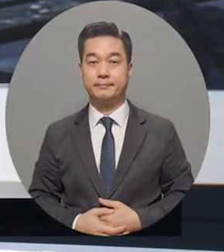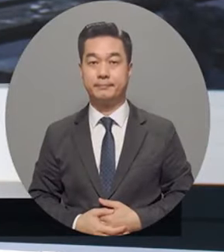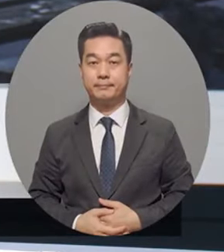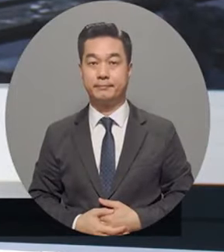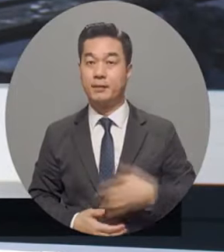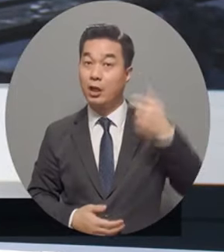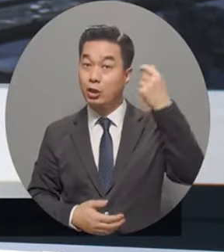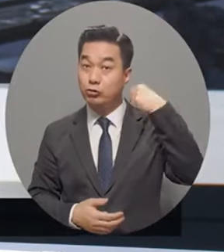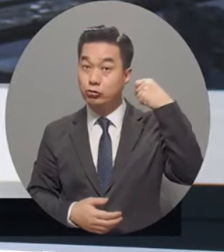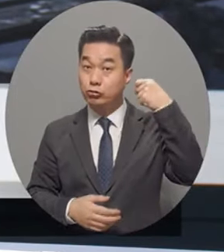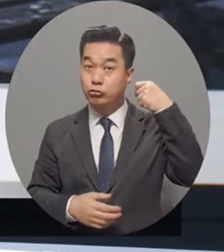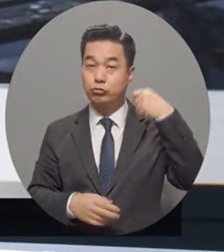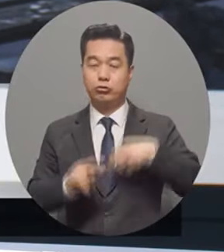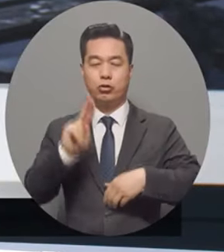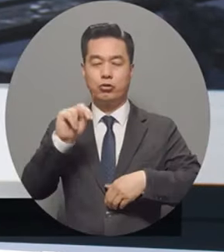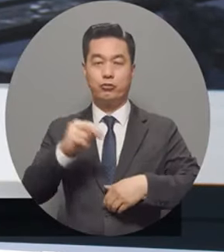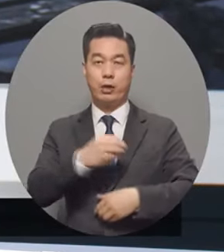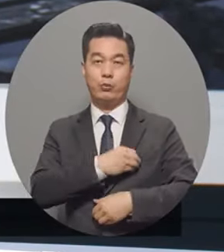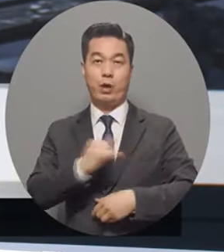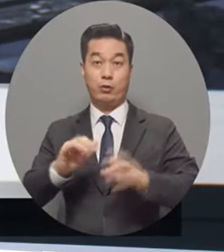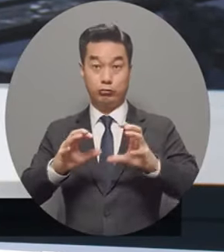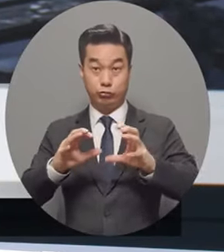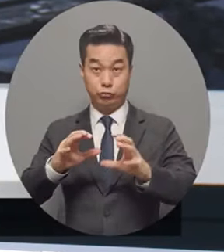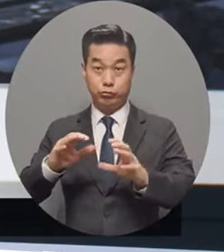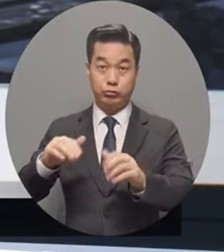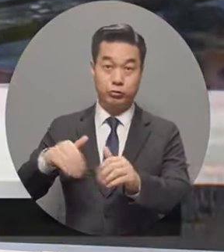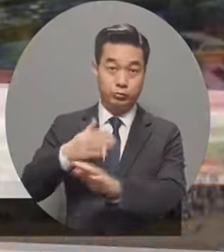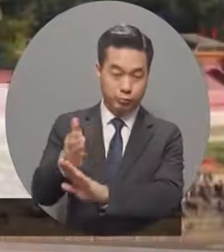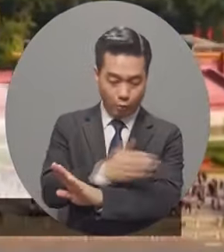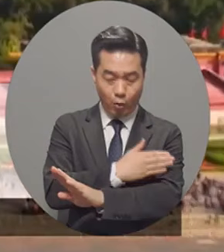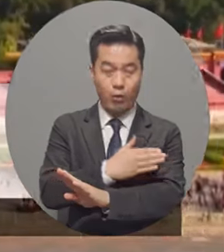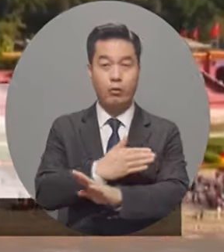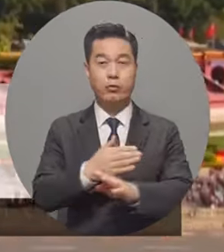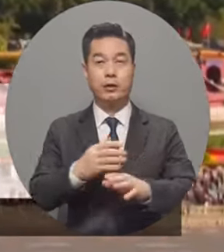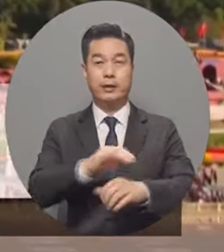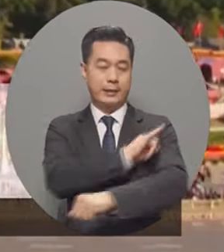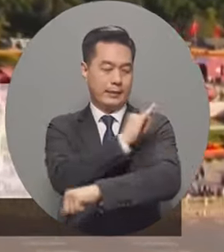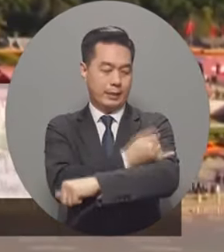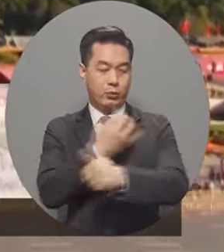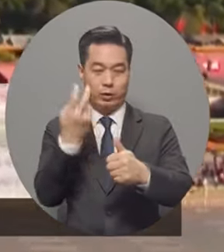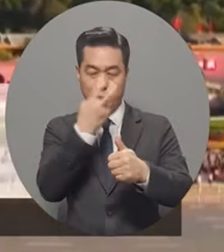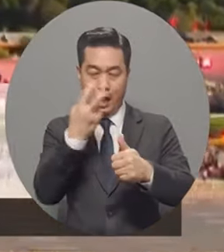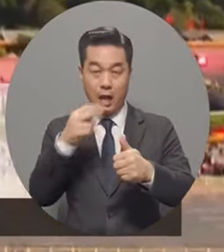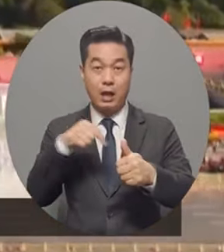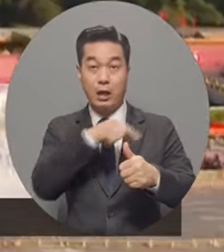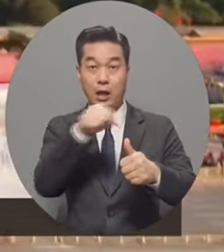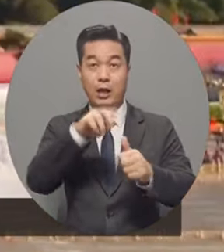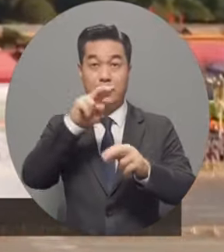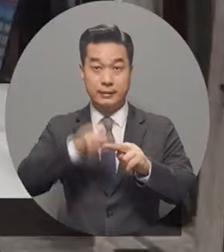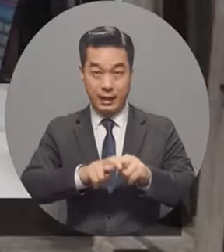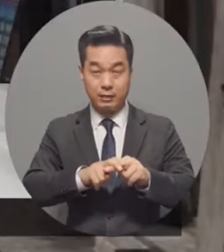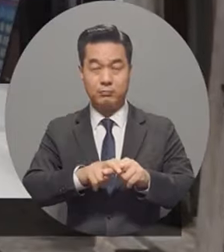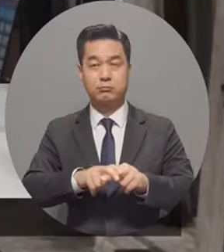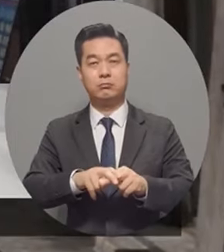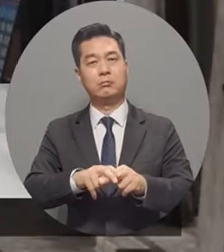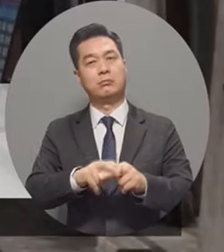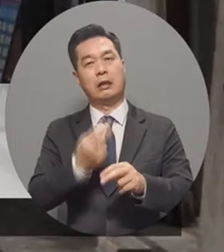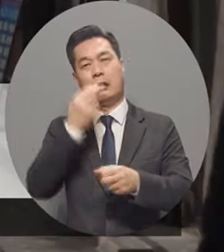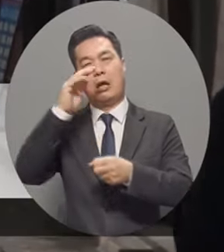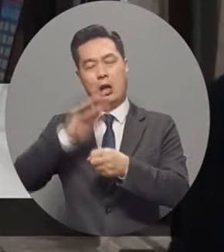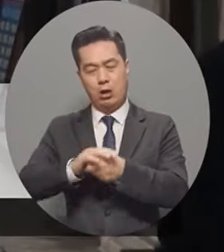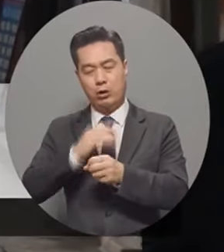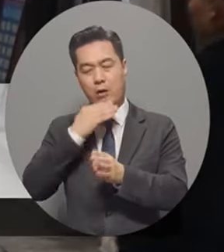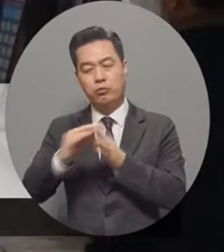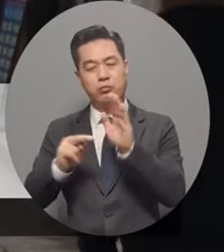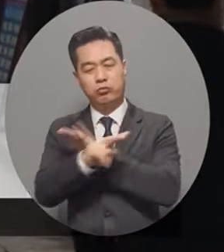중국이 유엔 회원국들로부터 자국 인권 상황을 점검받는 자리에서 우리 정부가 부당한 인권 처우를 겪는